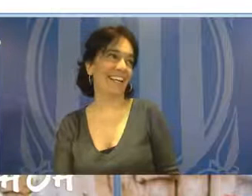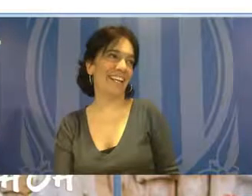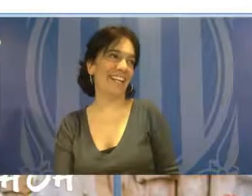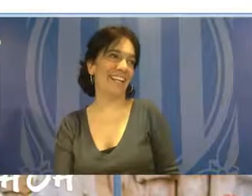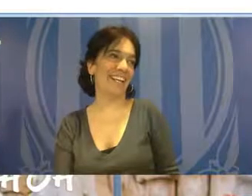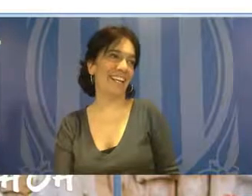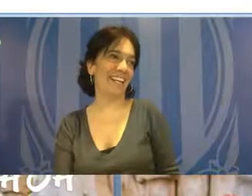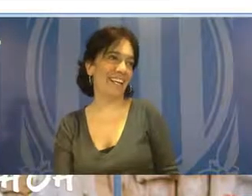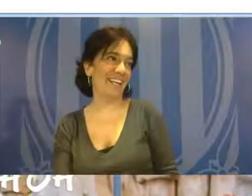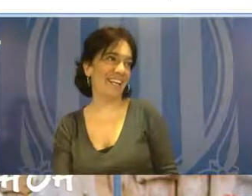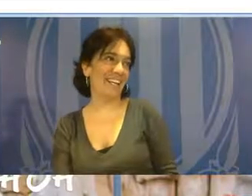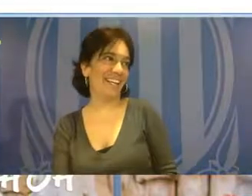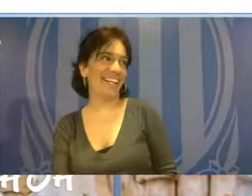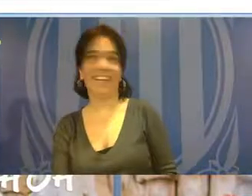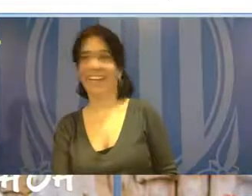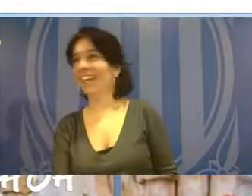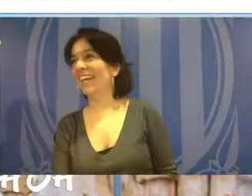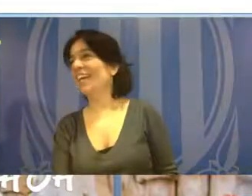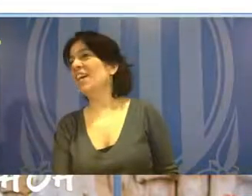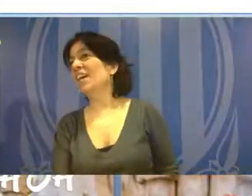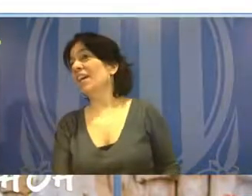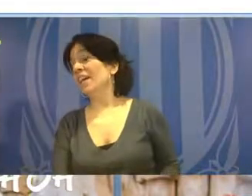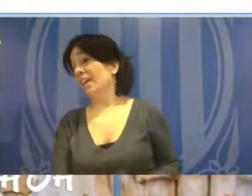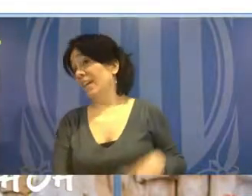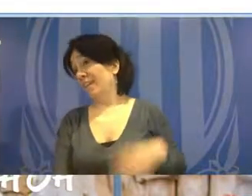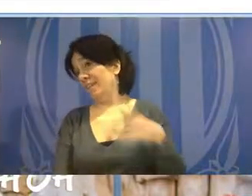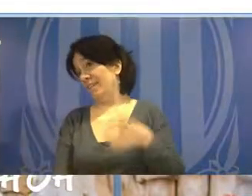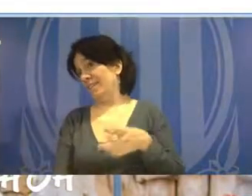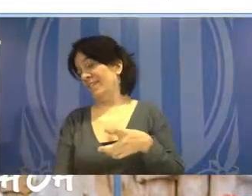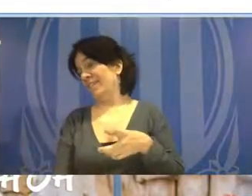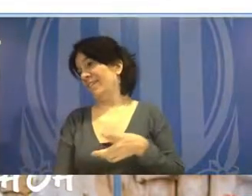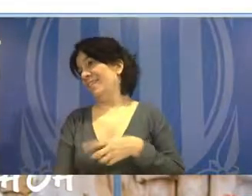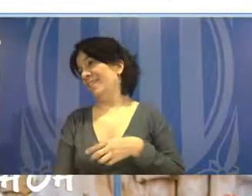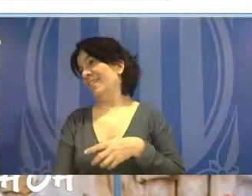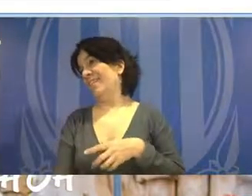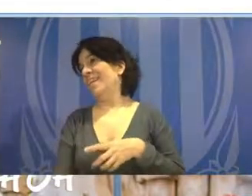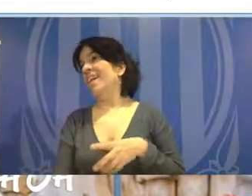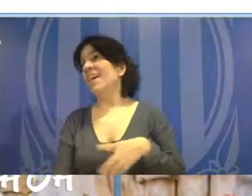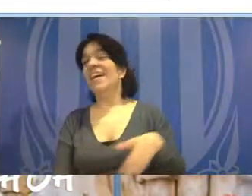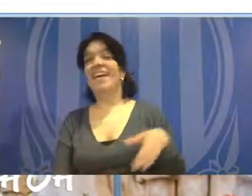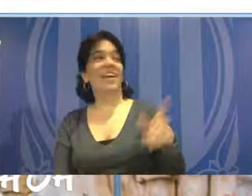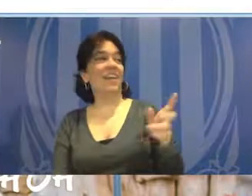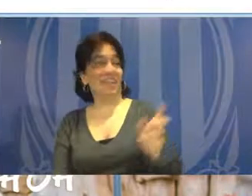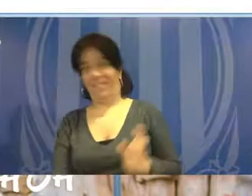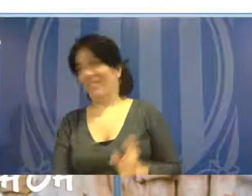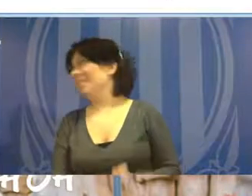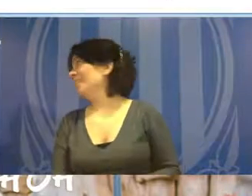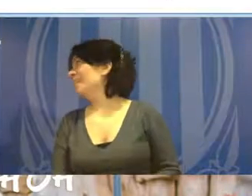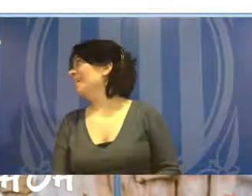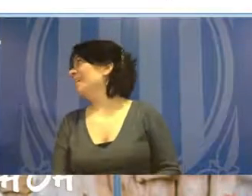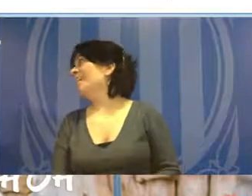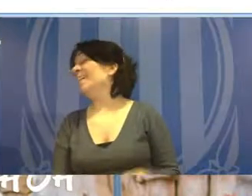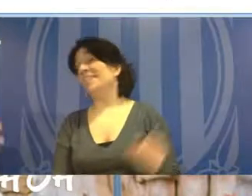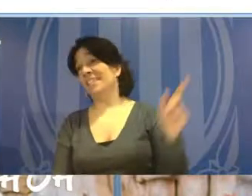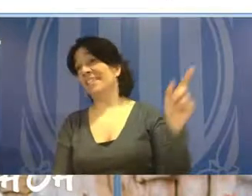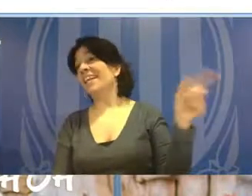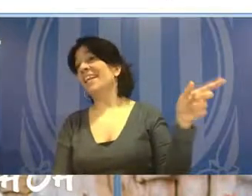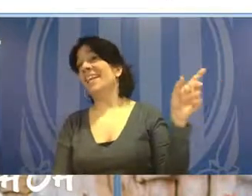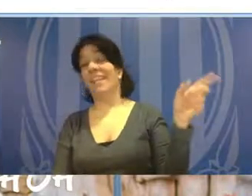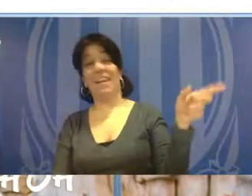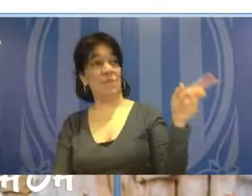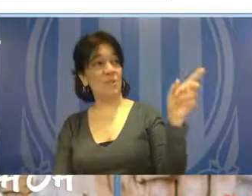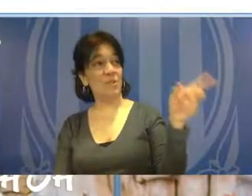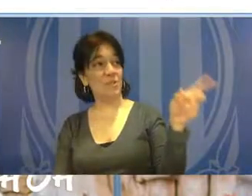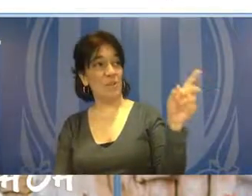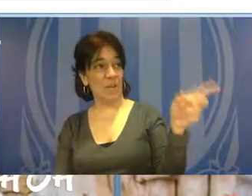embassaments i aquestes de conya. L'altre dia teníem presons i em costa a mi mirar-lo. Mira que he treballat molts anys, però... L'Agència Catalana